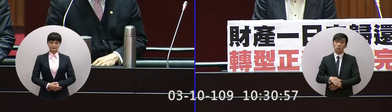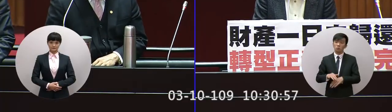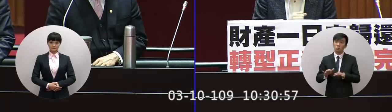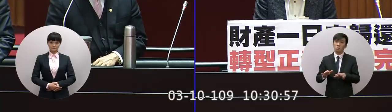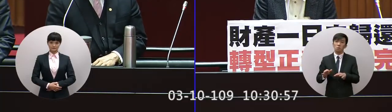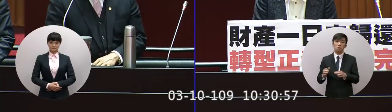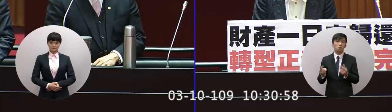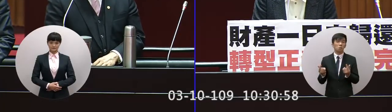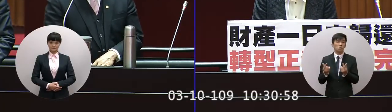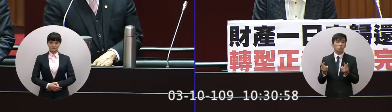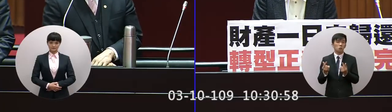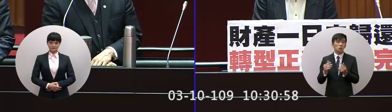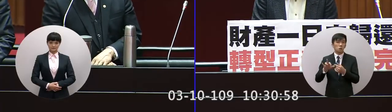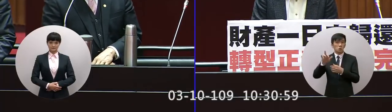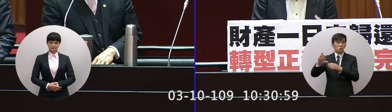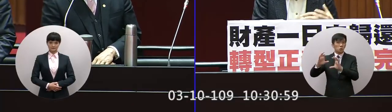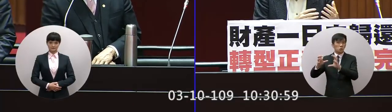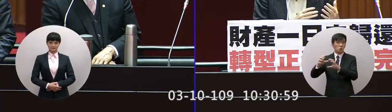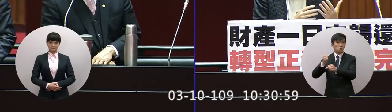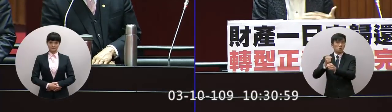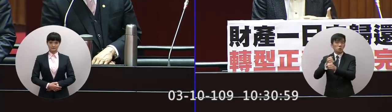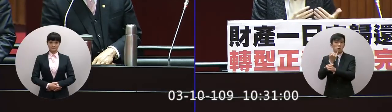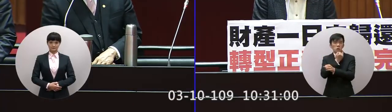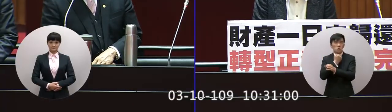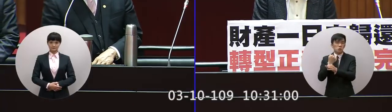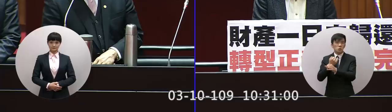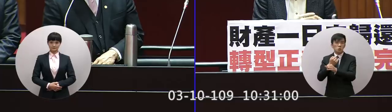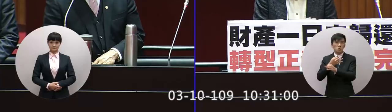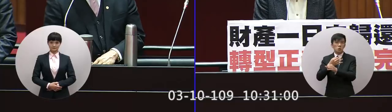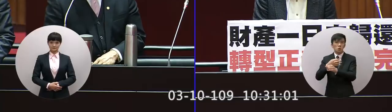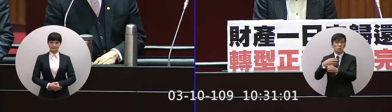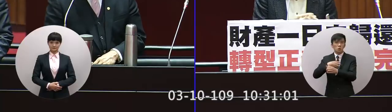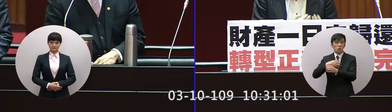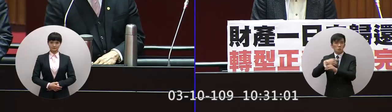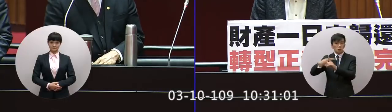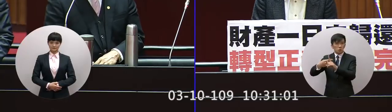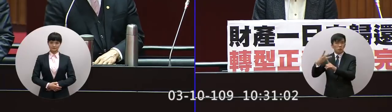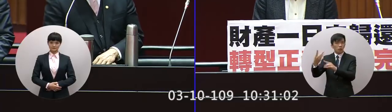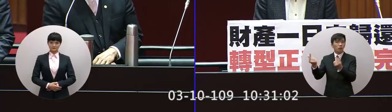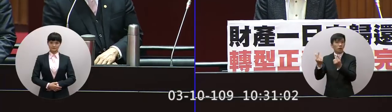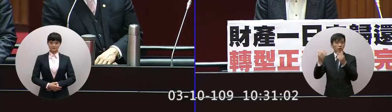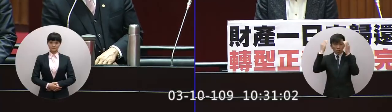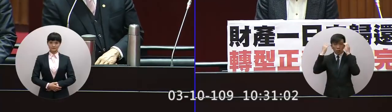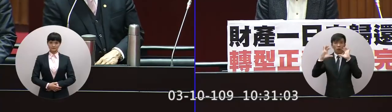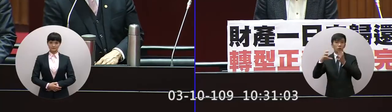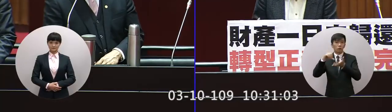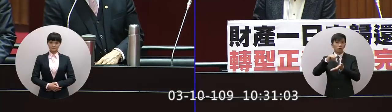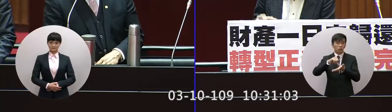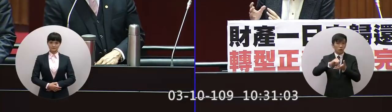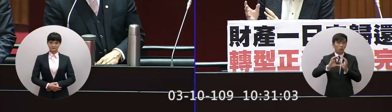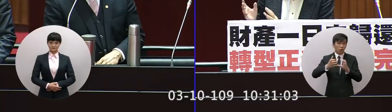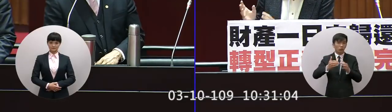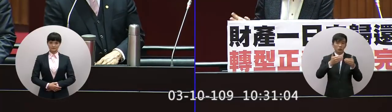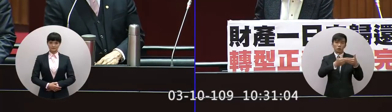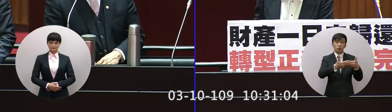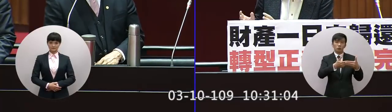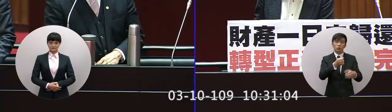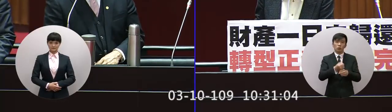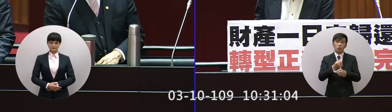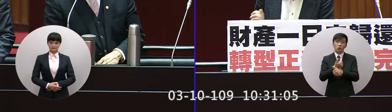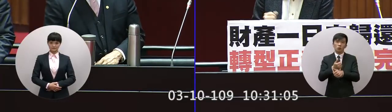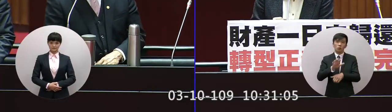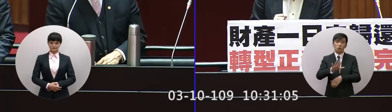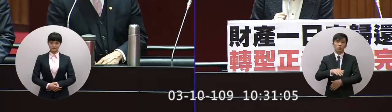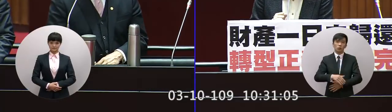谓的三级疫区工作，那可能包含韩国、包含伊朗、包含中国。那现在我们眼下遇到的一个问题